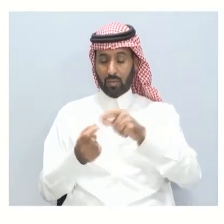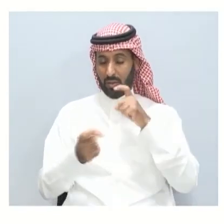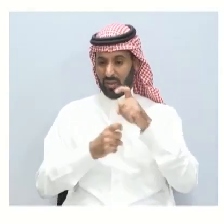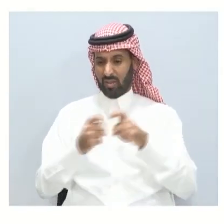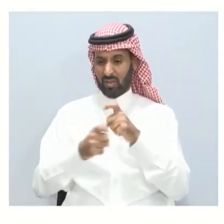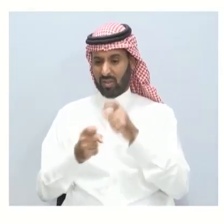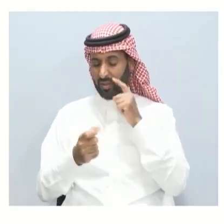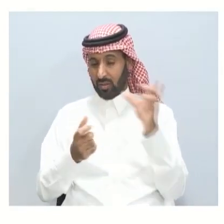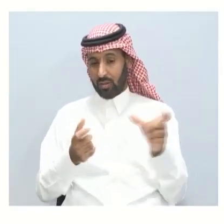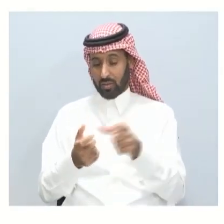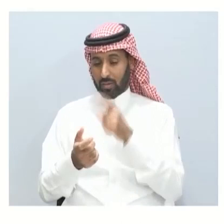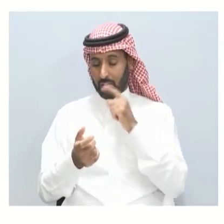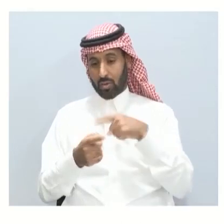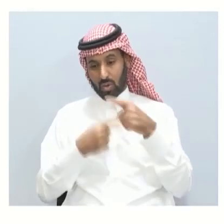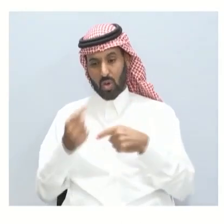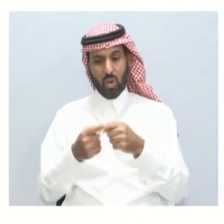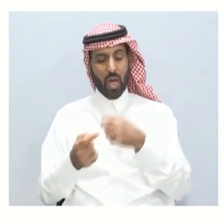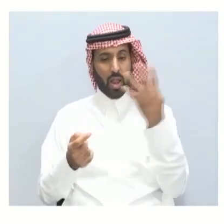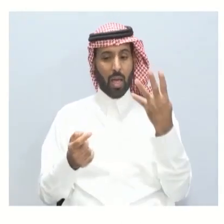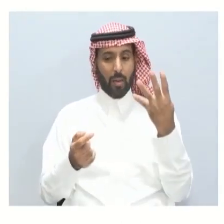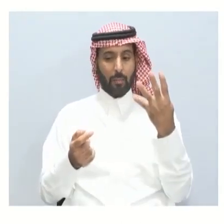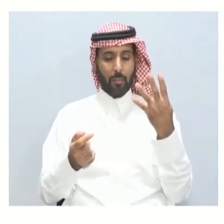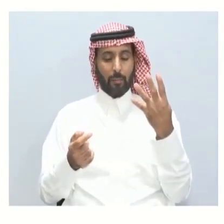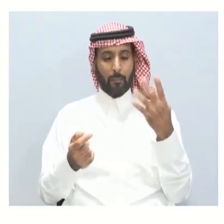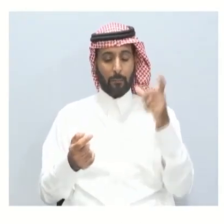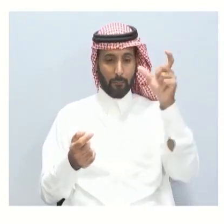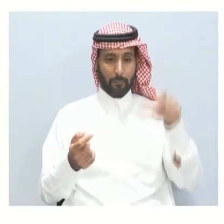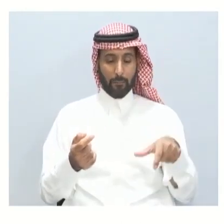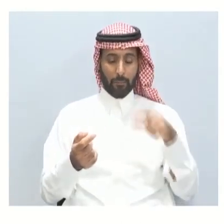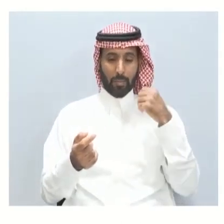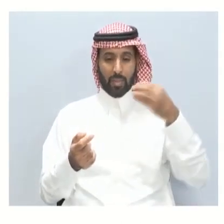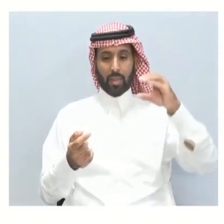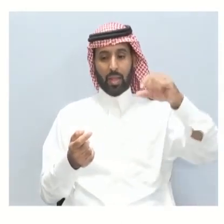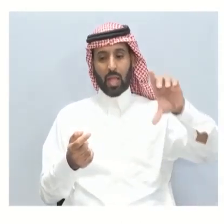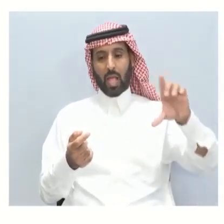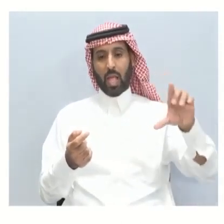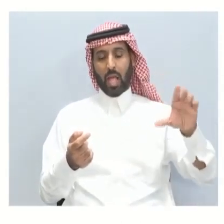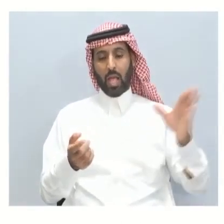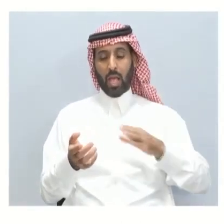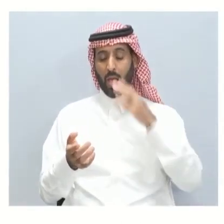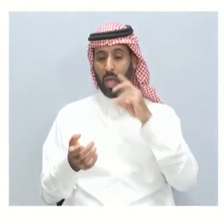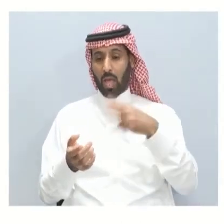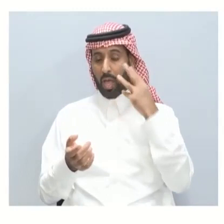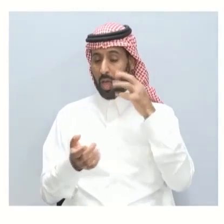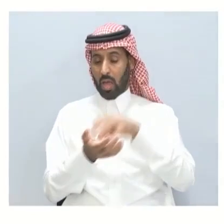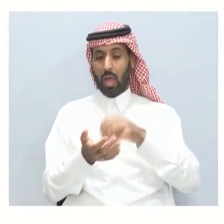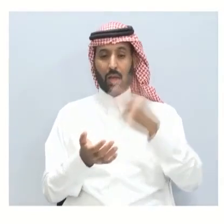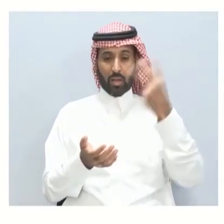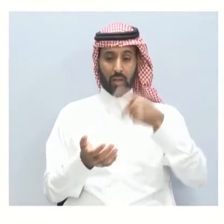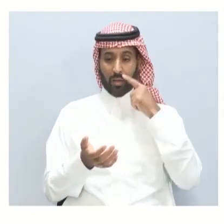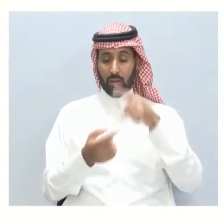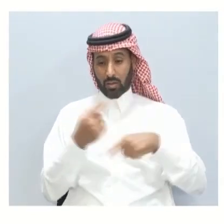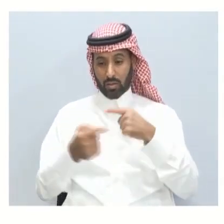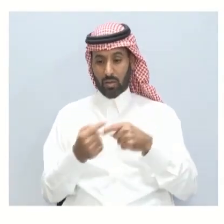لكل من عنصر في المجموعه الثانيه والدوره الرابعه هذا هو الكالسيوم عنصر في المجموعه الثانيه عشر